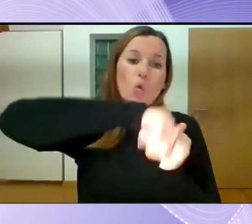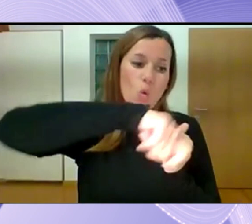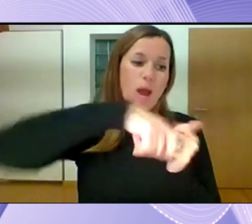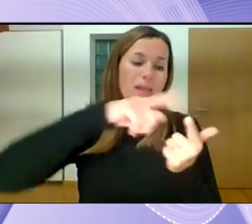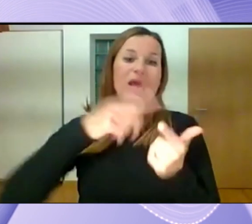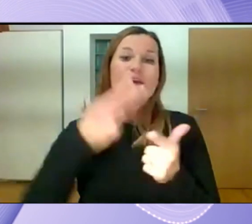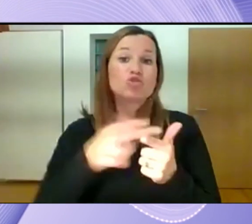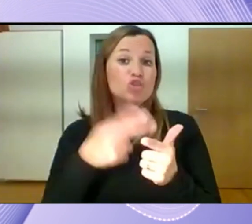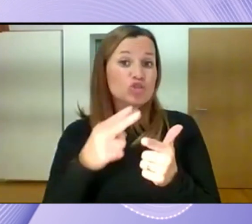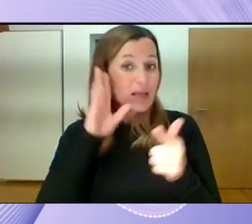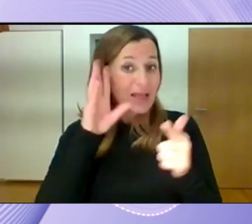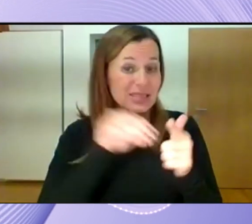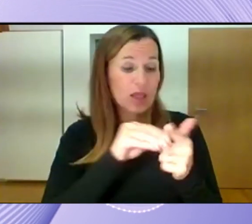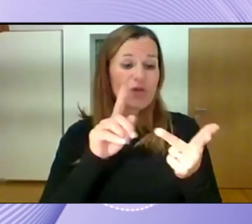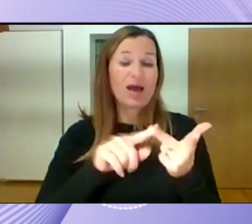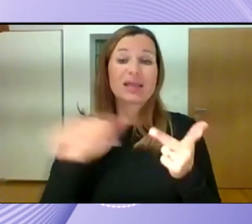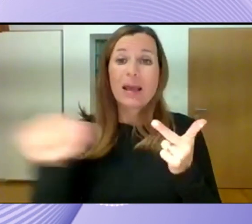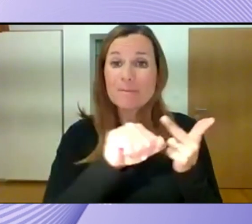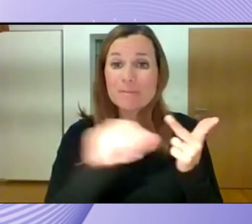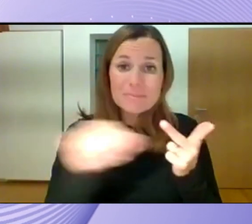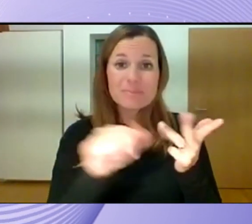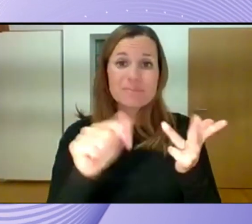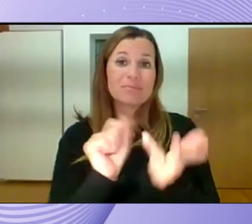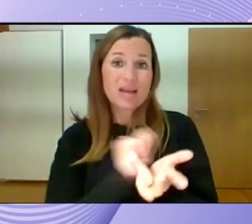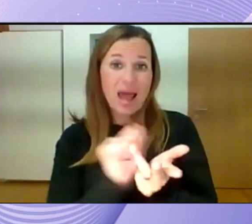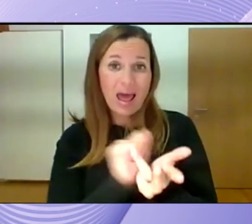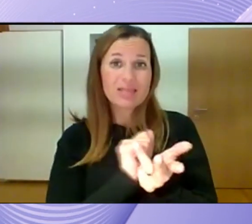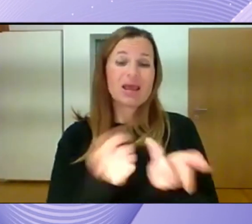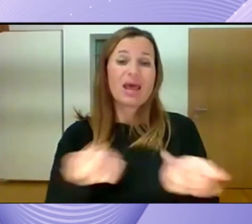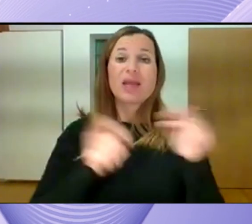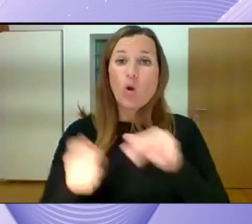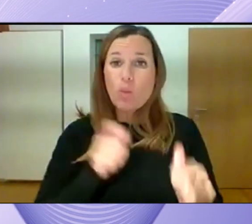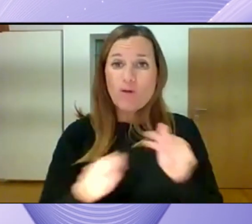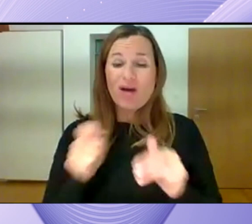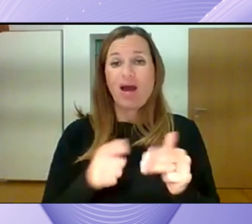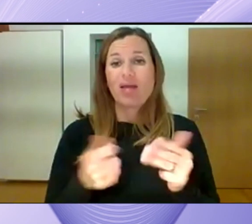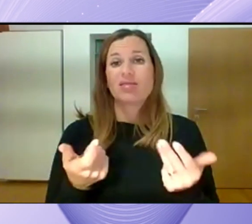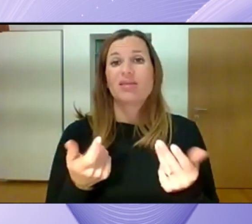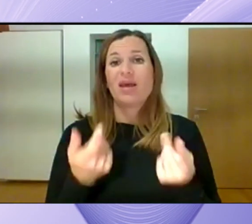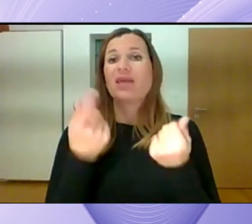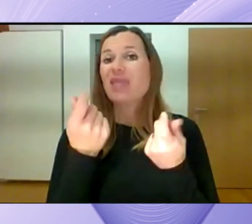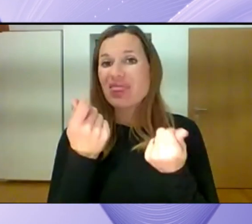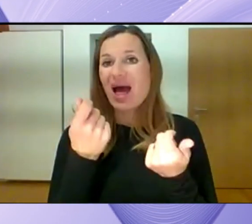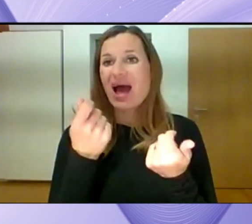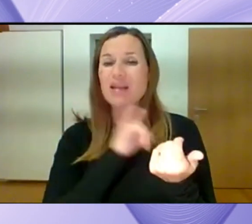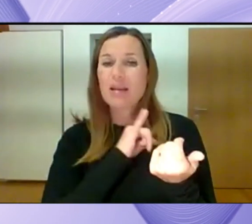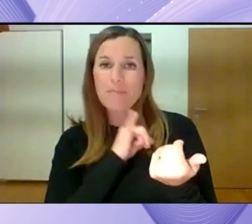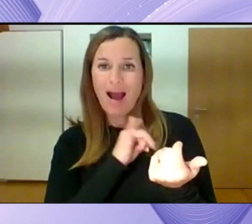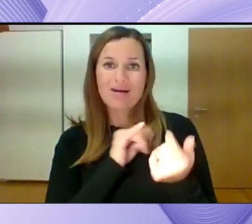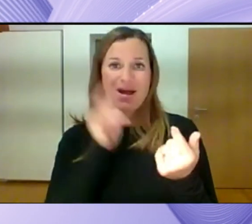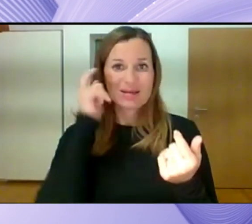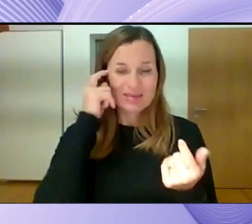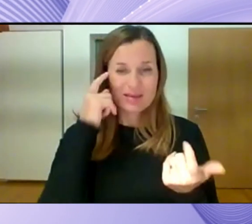čiščenje stanovanja, pranje, likanje, nakupovanje, denarni posli, pa druga za